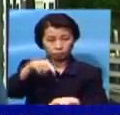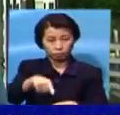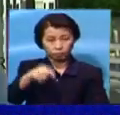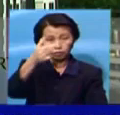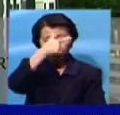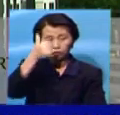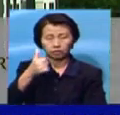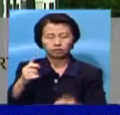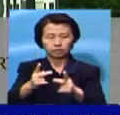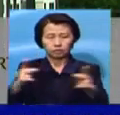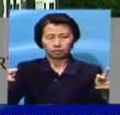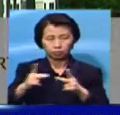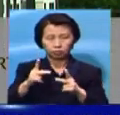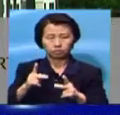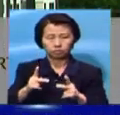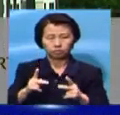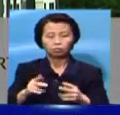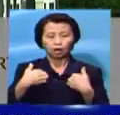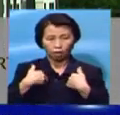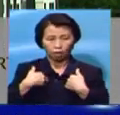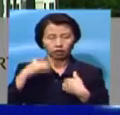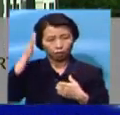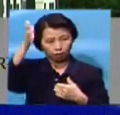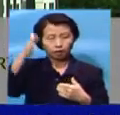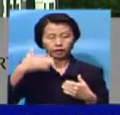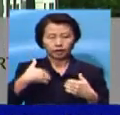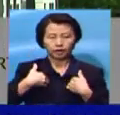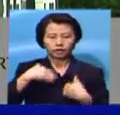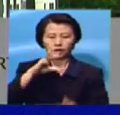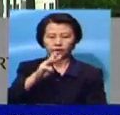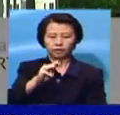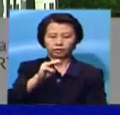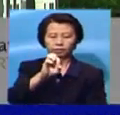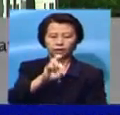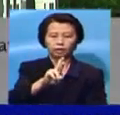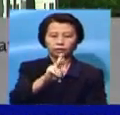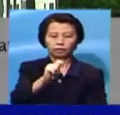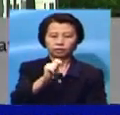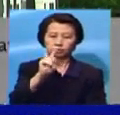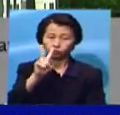sebas Uping and